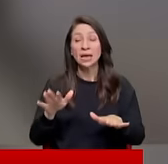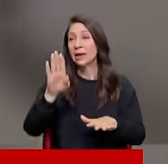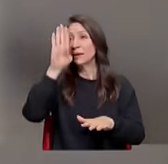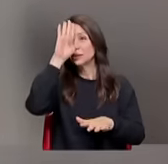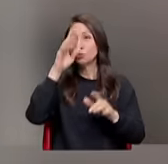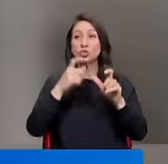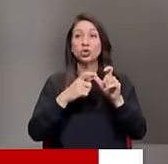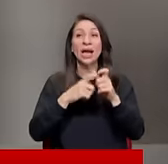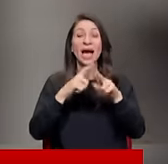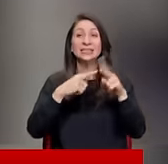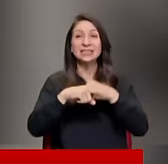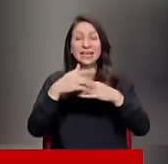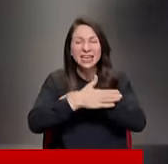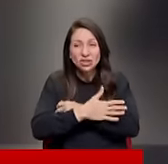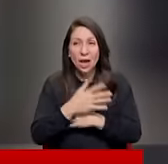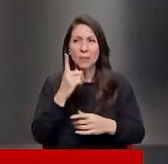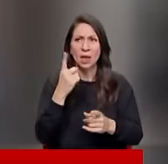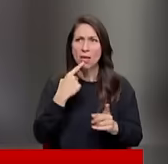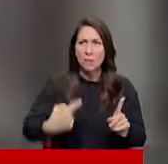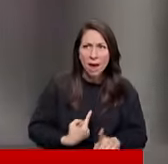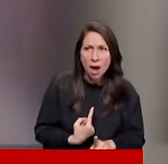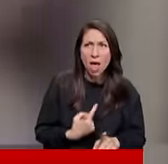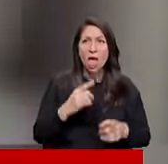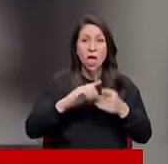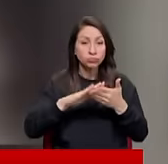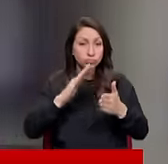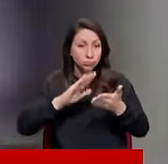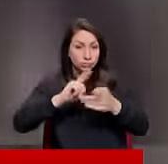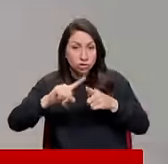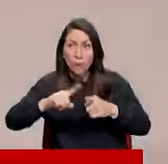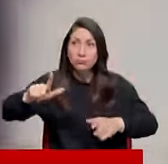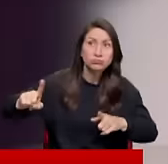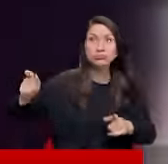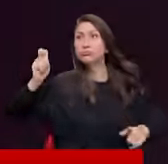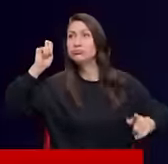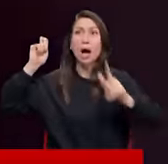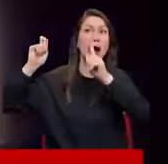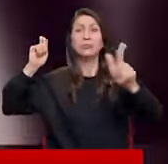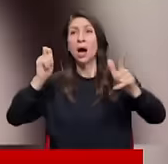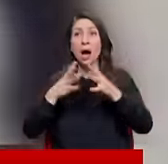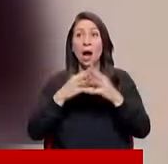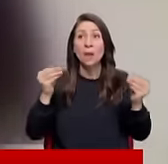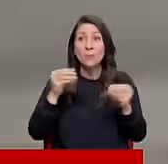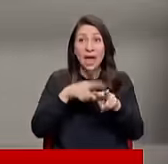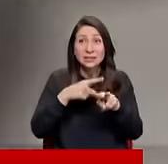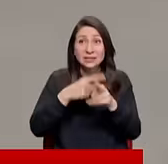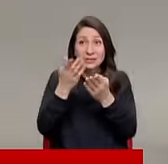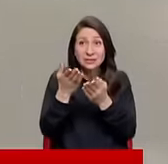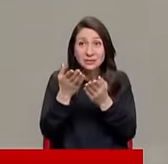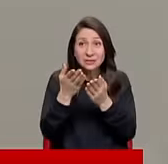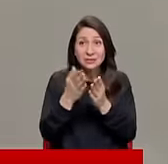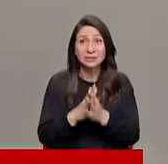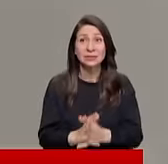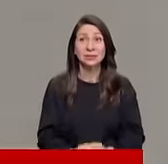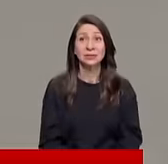İstanbul Sultan Gazi'de gece yarısı ekiplere bir ihbar geldi. Elinde bıçakla bağıran bu kişi ortadan kaybolan Yasin'di.